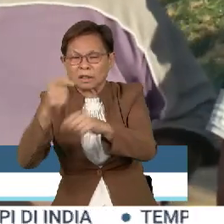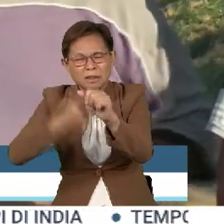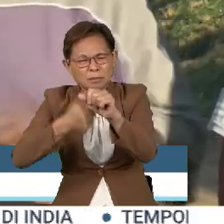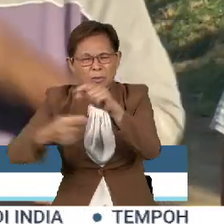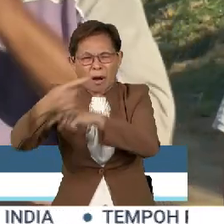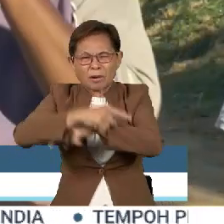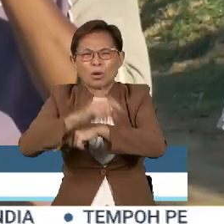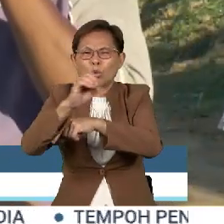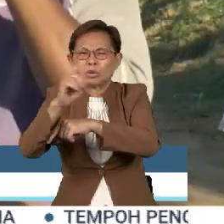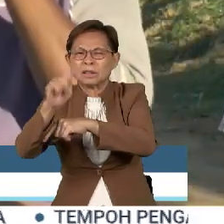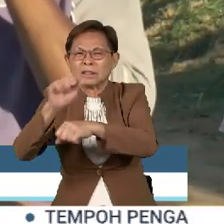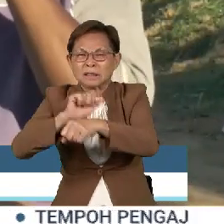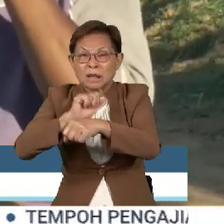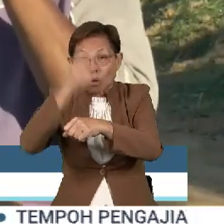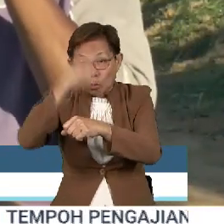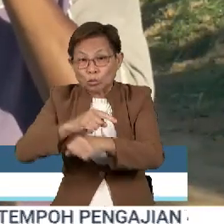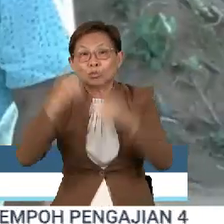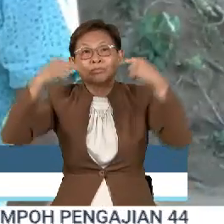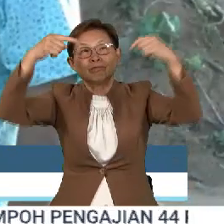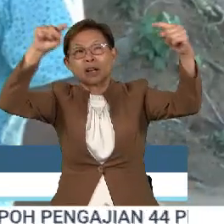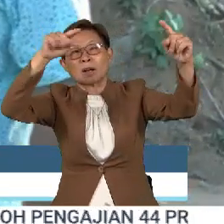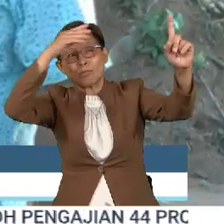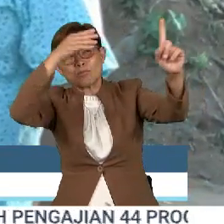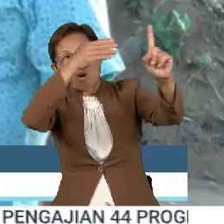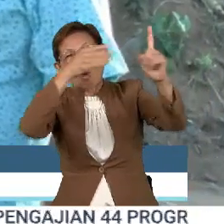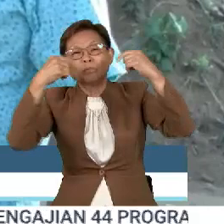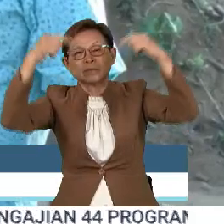untuk mengejar balik sasaran apabila